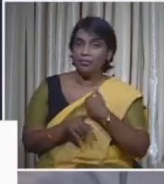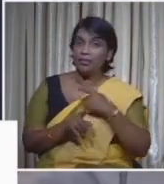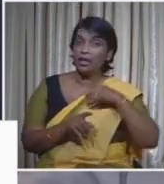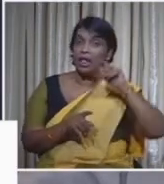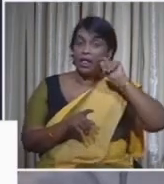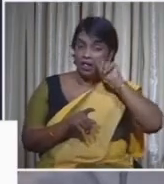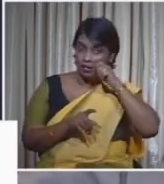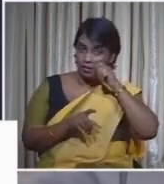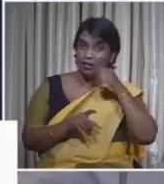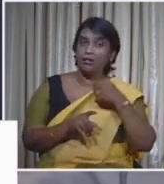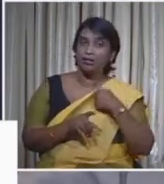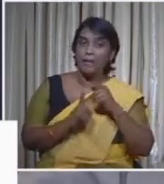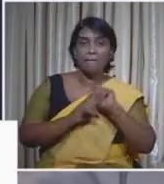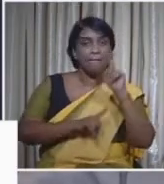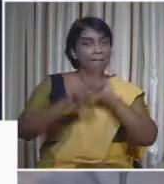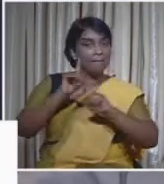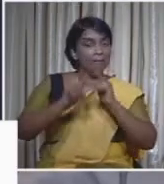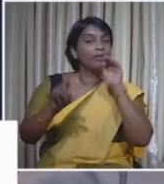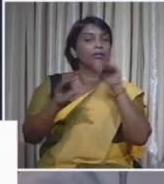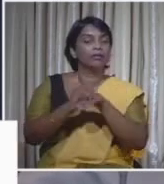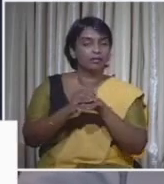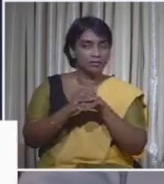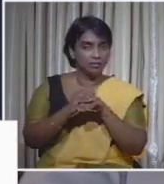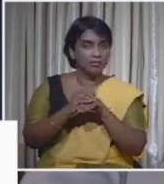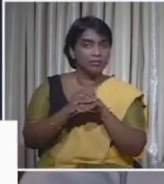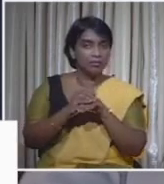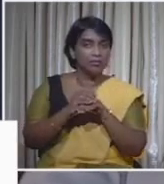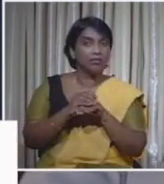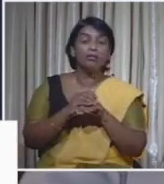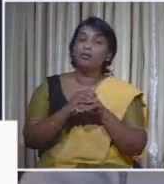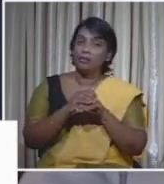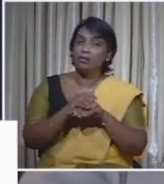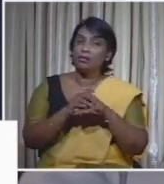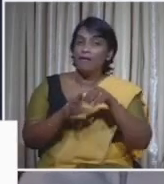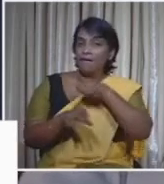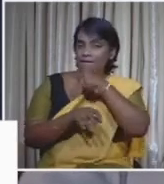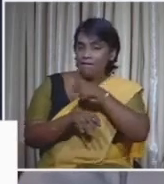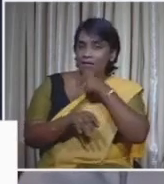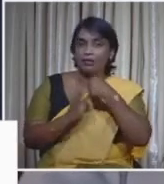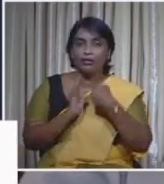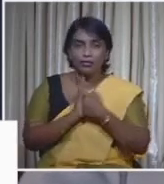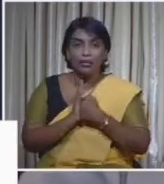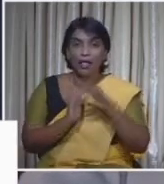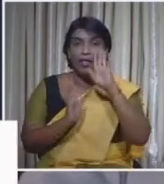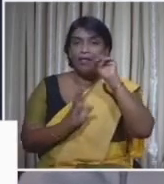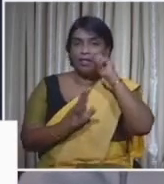සමග පාර්ලිමේන්තුවේ සිටි පිවිසි වැඩිහිටි ගුණගරුක පියෙක්,